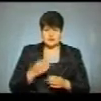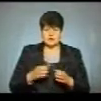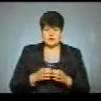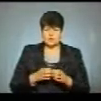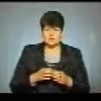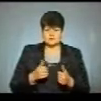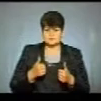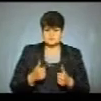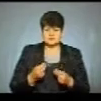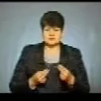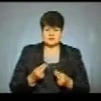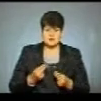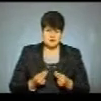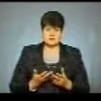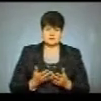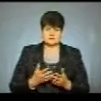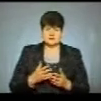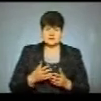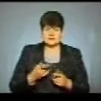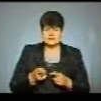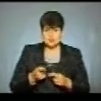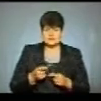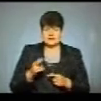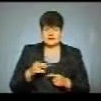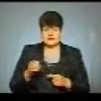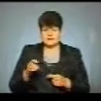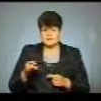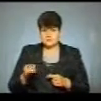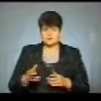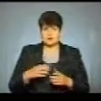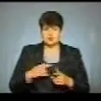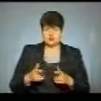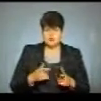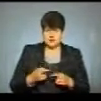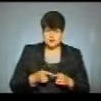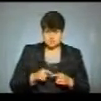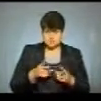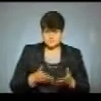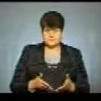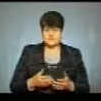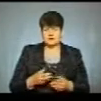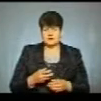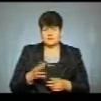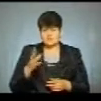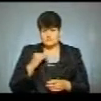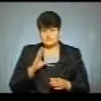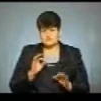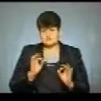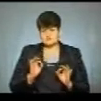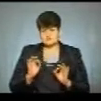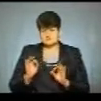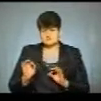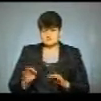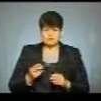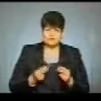дуже здорово зіграла, настроїлася, тому що це тернопільське дербі, ми готувалися до нього. Ну, вважаю, що все закономірно, і по ігрі, і